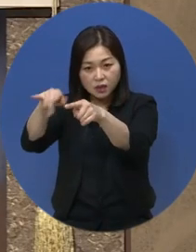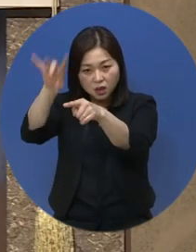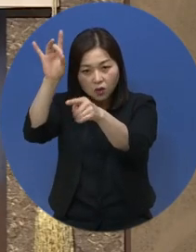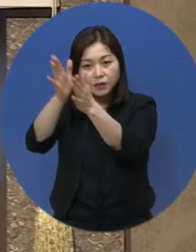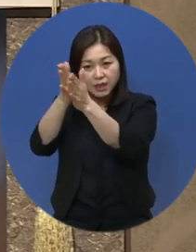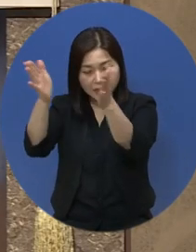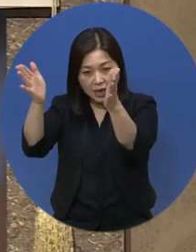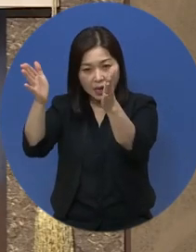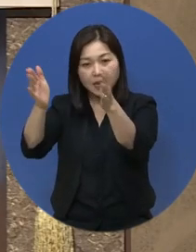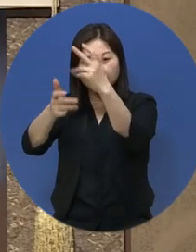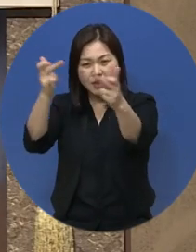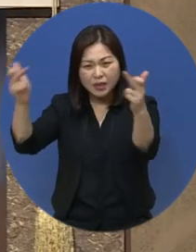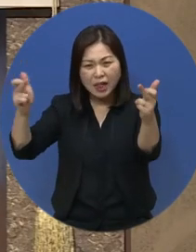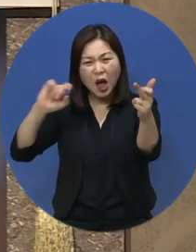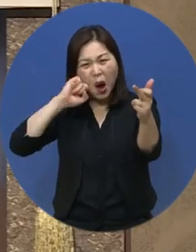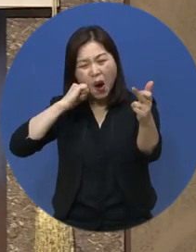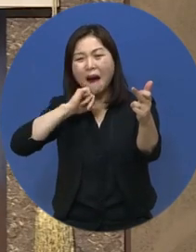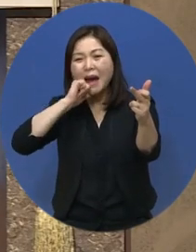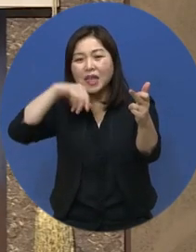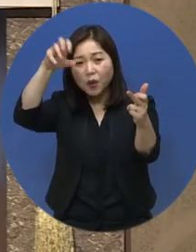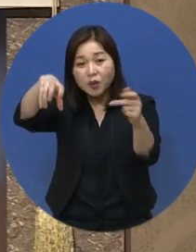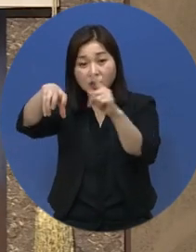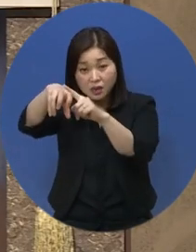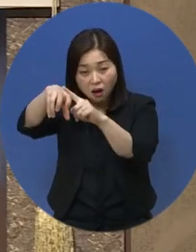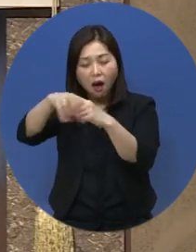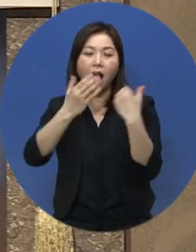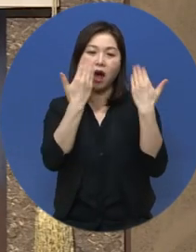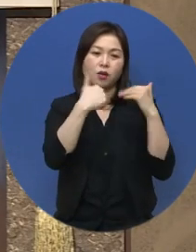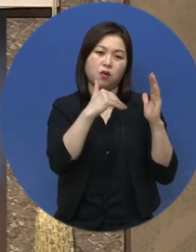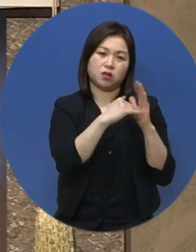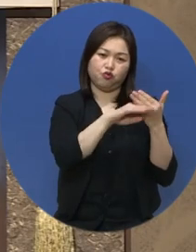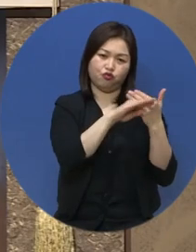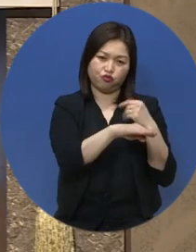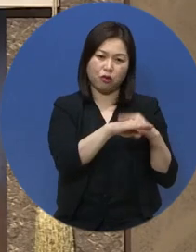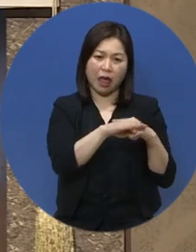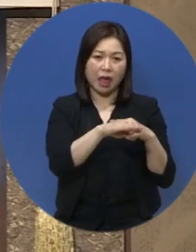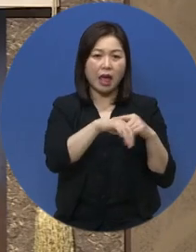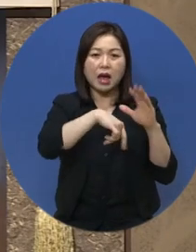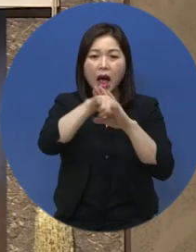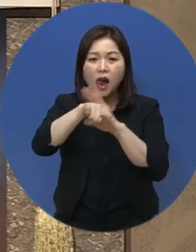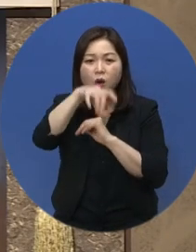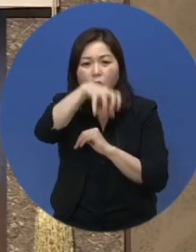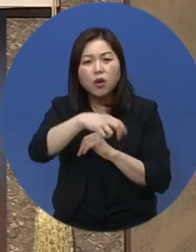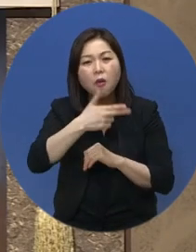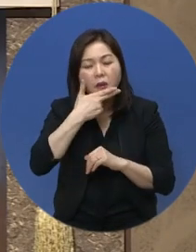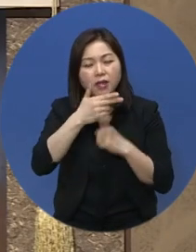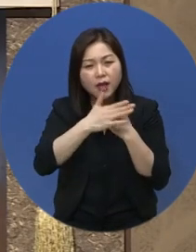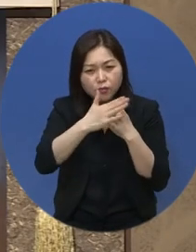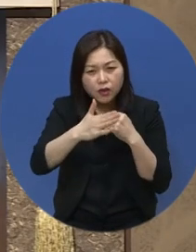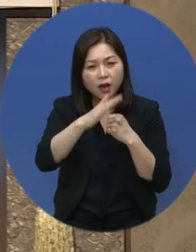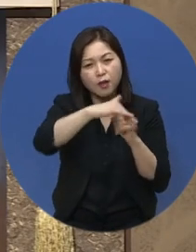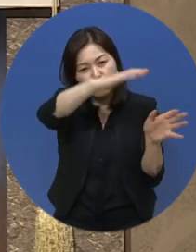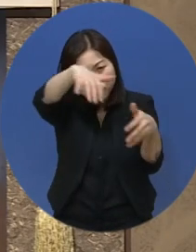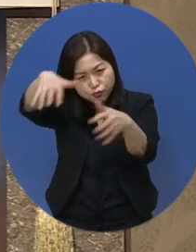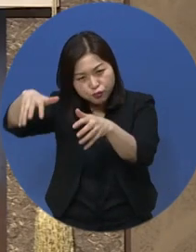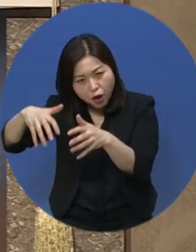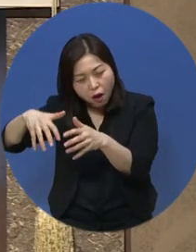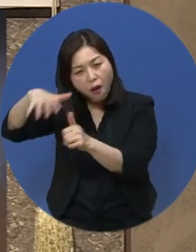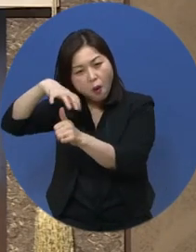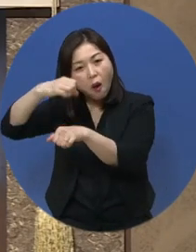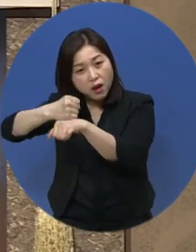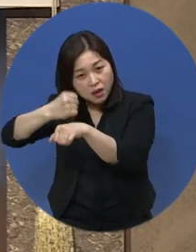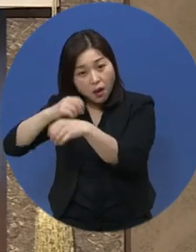어려운 산동네에서 방과후에 아이들이 갈 곳이 없는 거예요. 그래서 이 아이를 돌보고 케어하던 것에서 시작해서 지역아동센터의 모체가